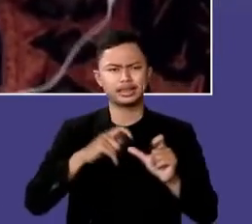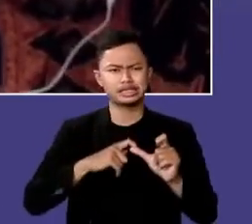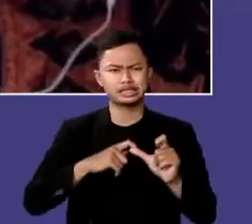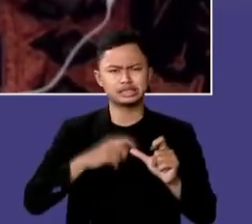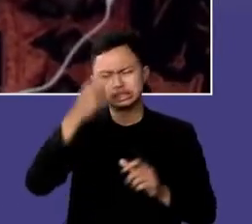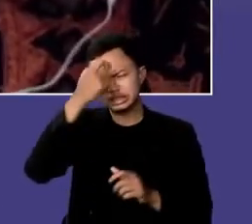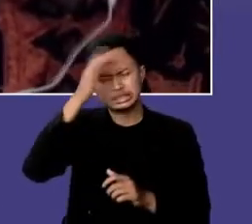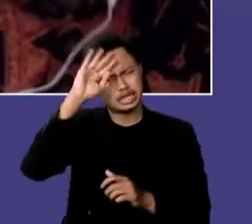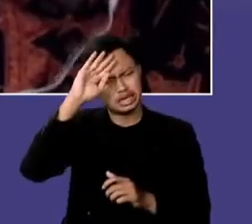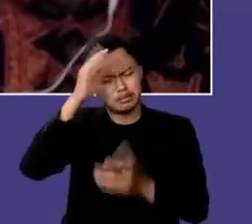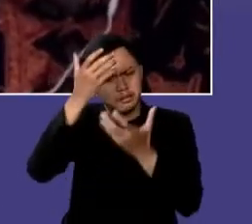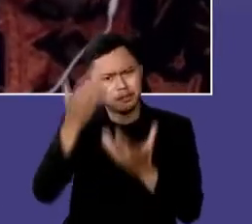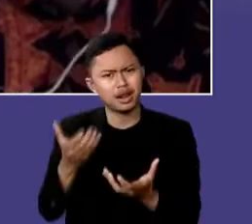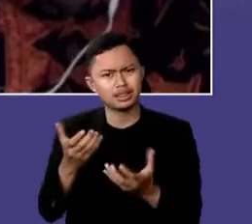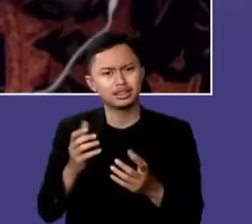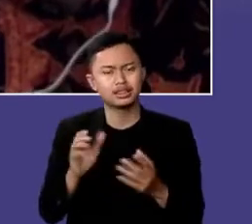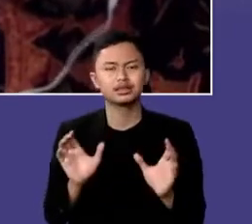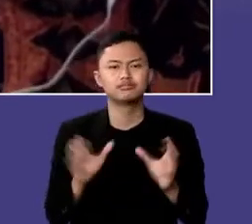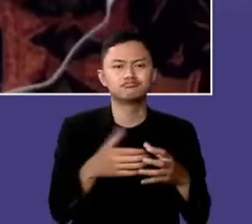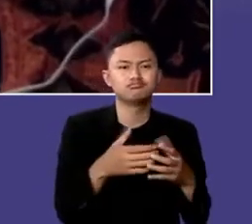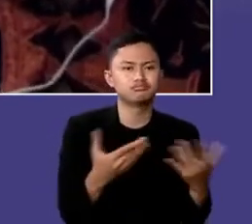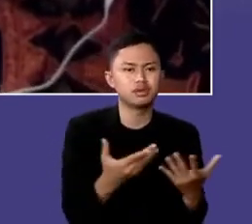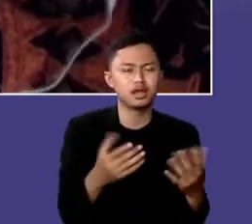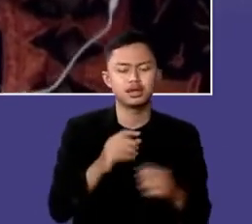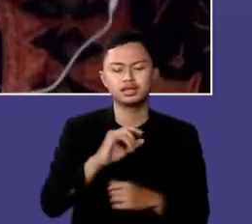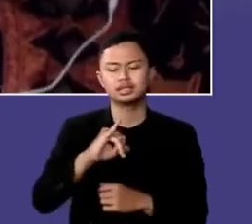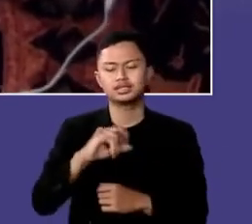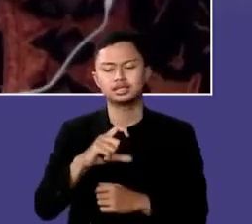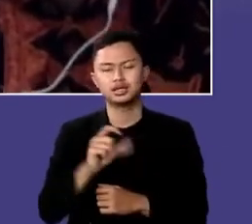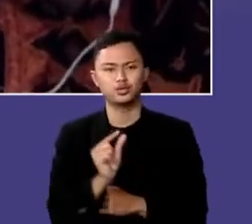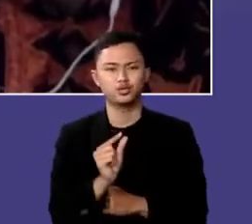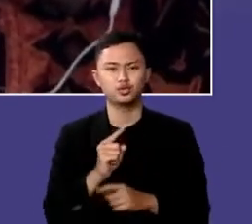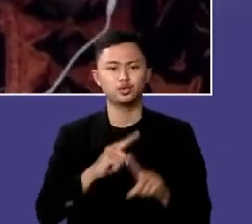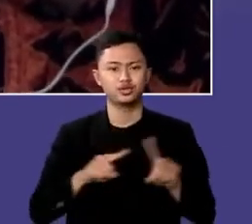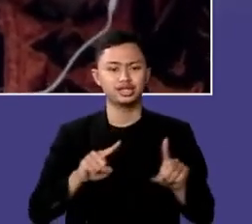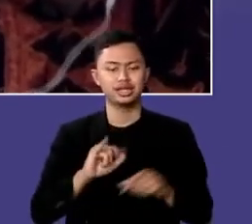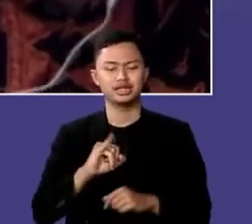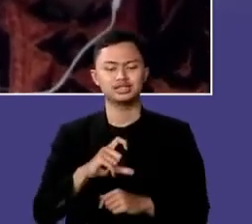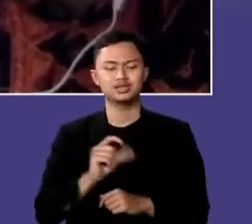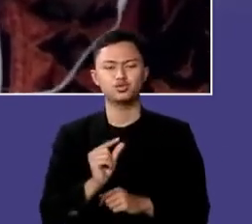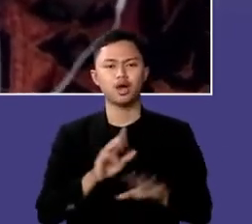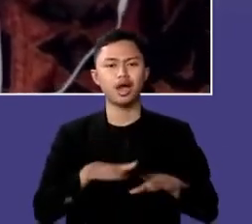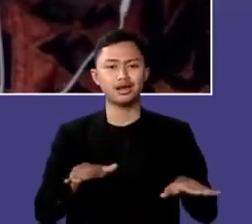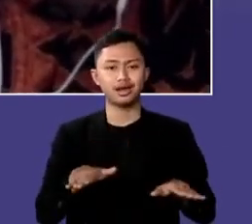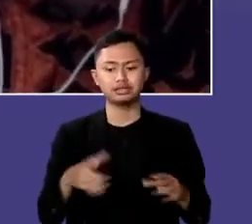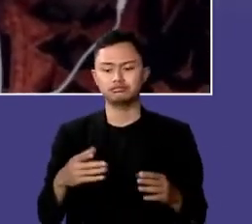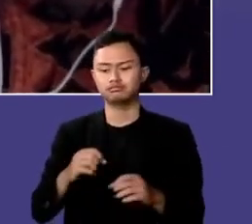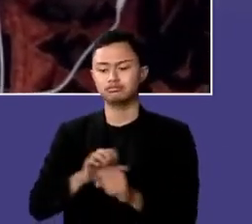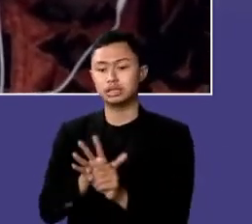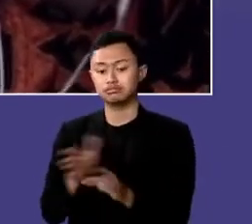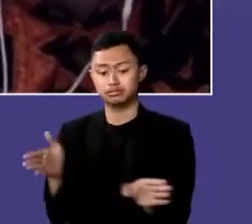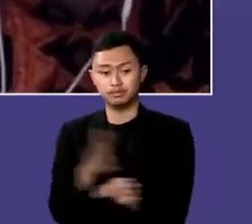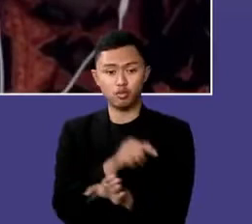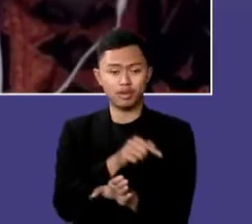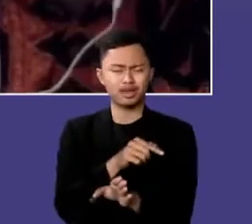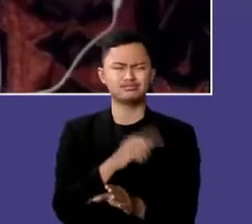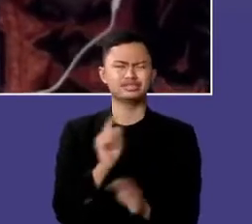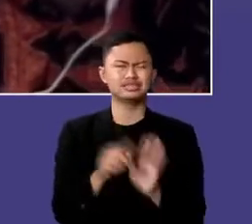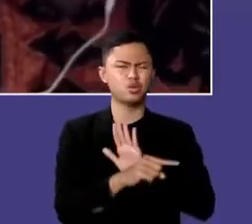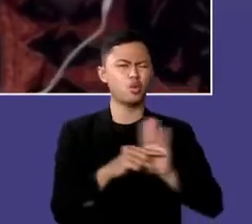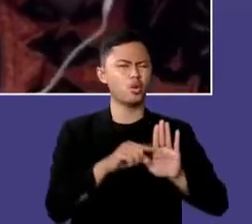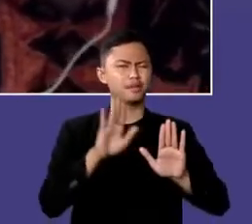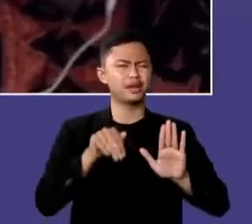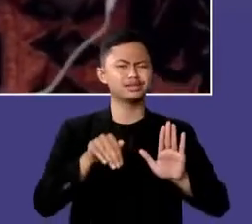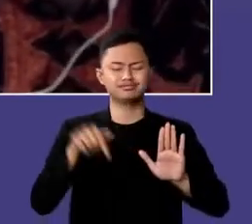artinya apa dirawat di dalam IC Iya nah kebetulan Icu anak bahkan sebelum pandemi pun kita masih kurang